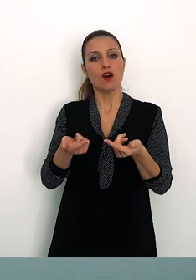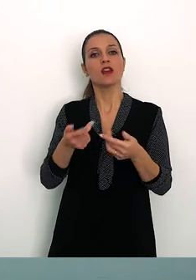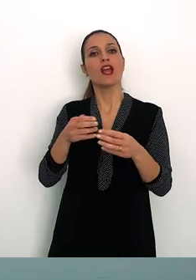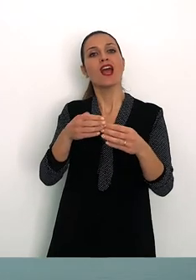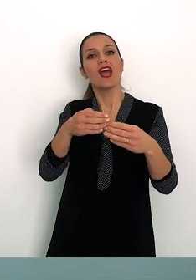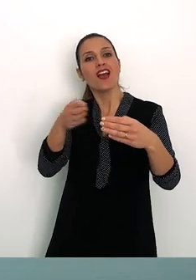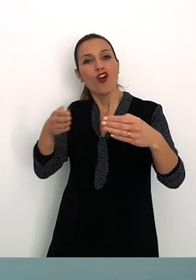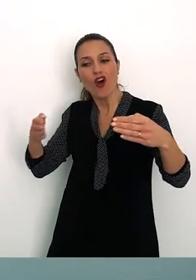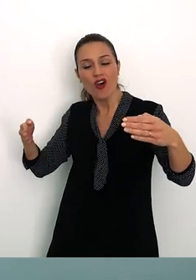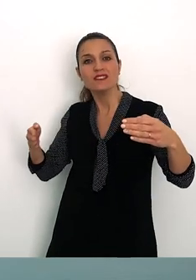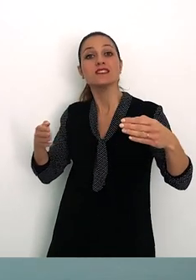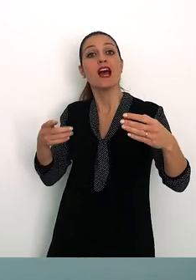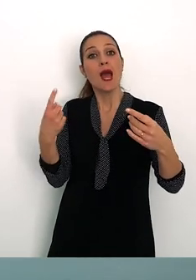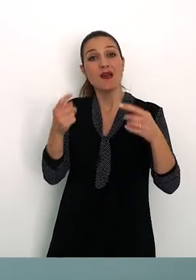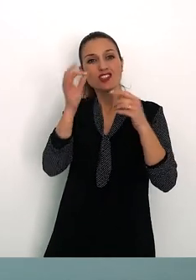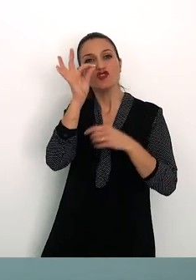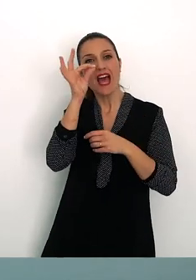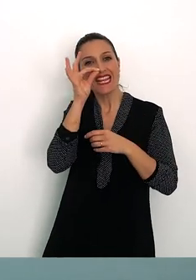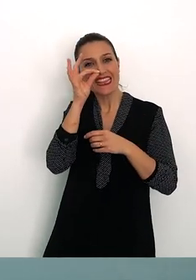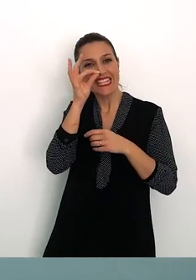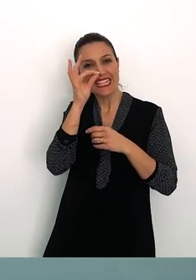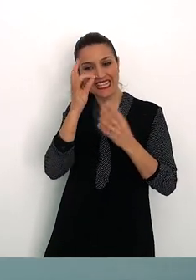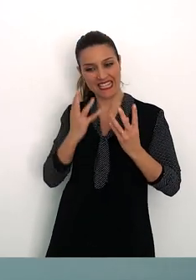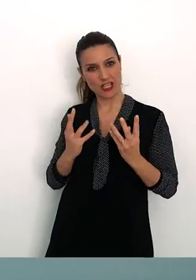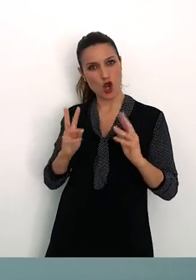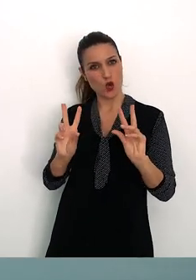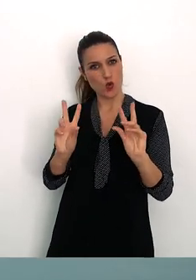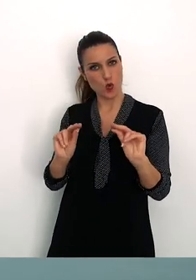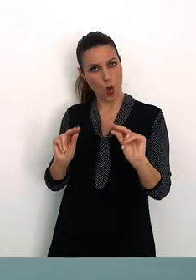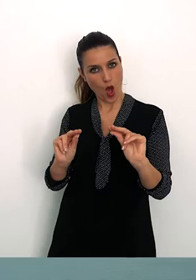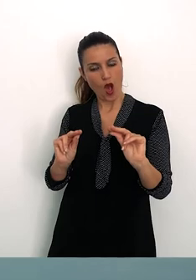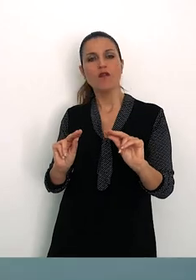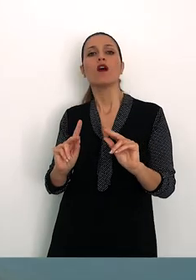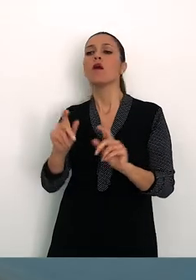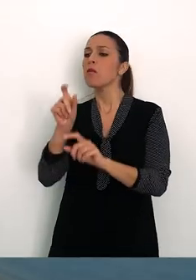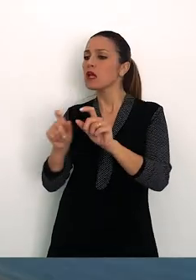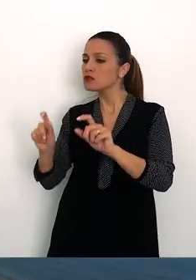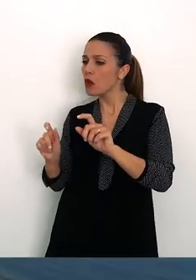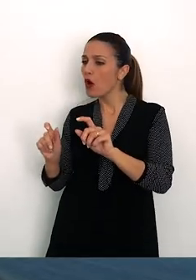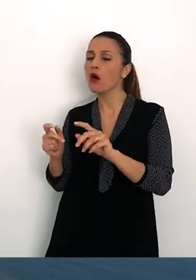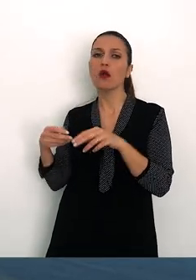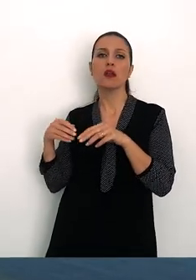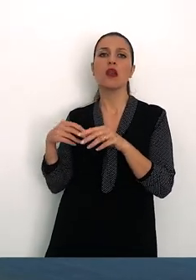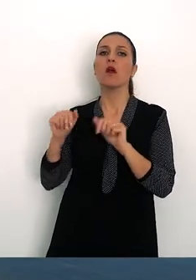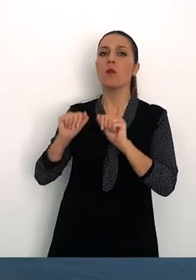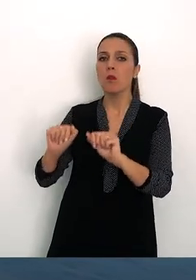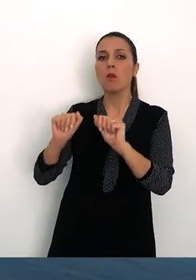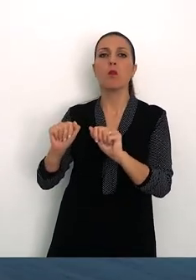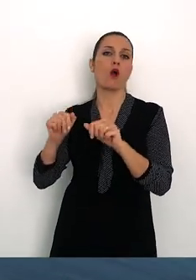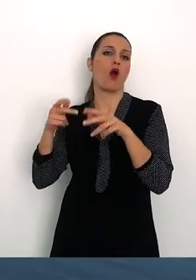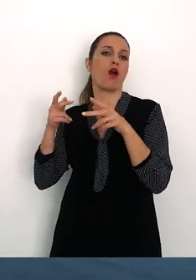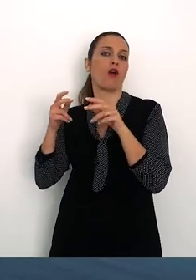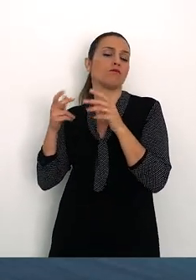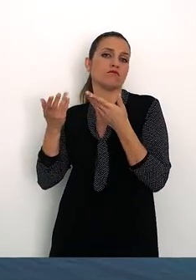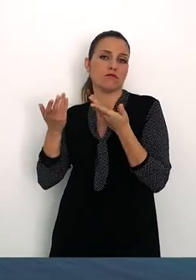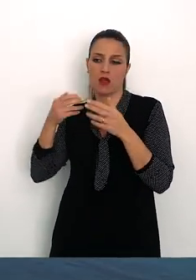costiera. Nasce così il Giardino Mediterraneo Costiero, che permette ai frequentatori del posto di praticare sport a cielo aperto ed è fornito